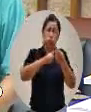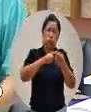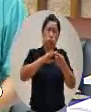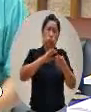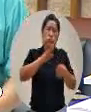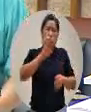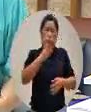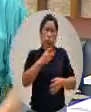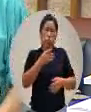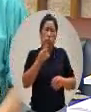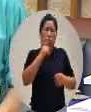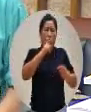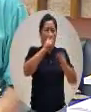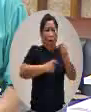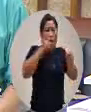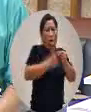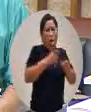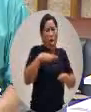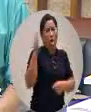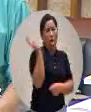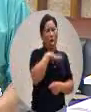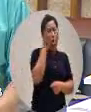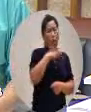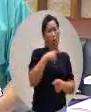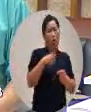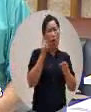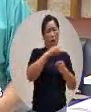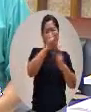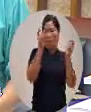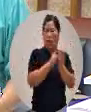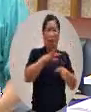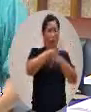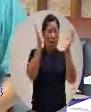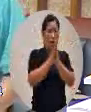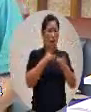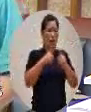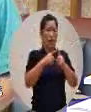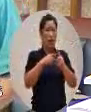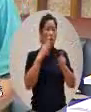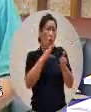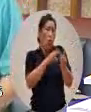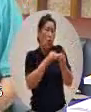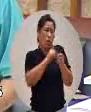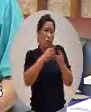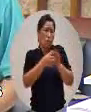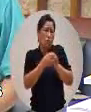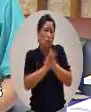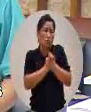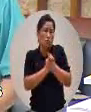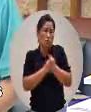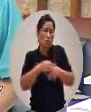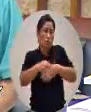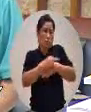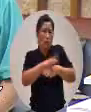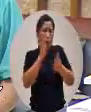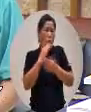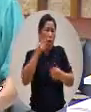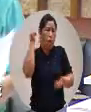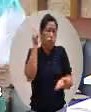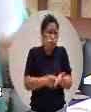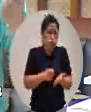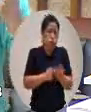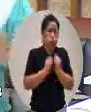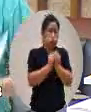及到10年10年這個地方任何一個人他的朋友親家還是本人如果破10年